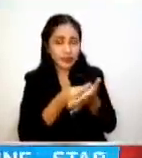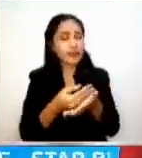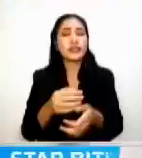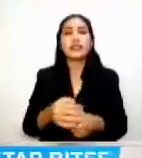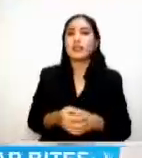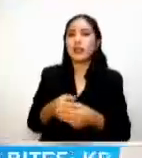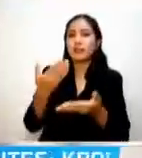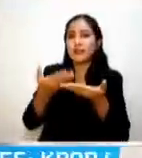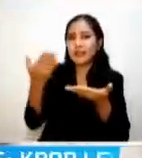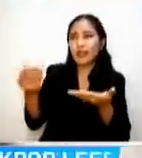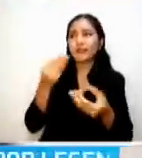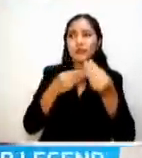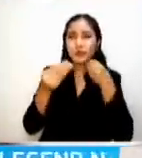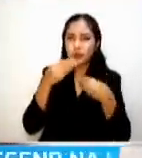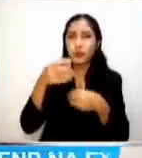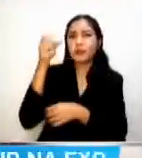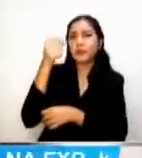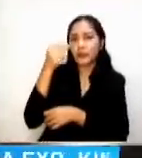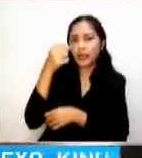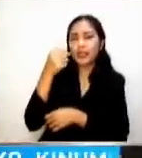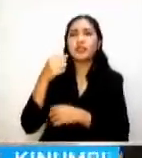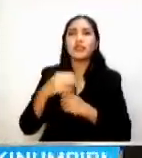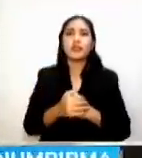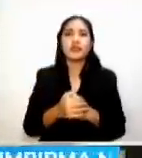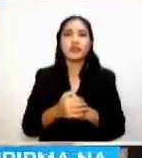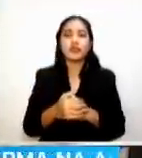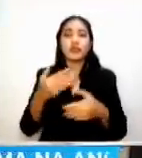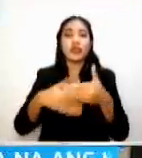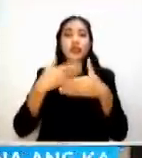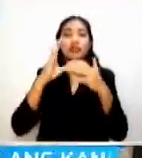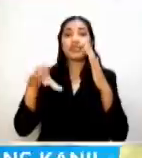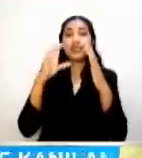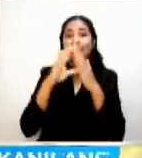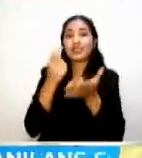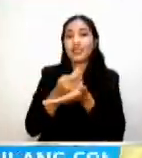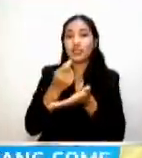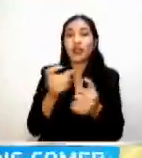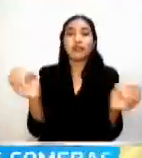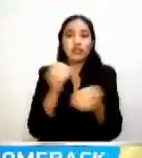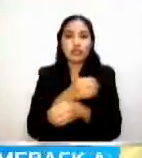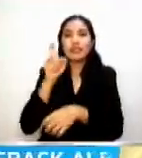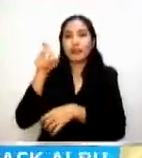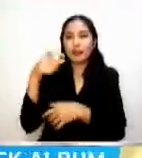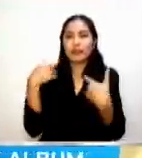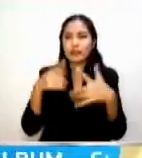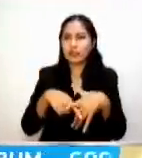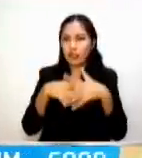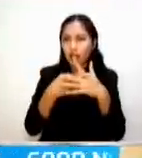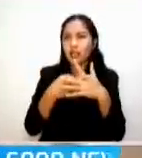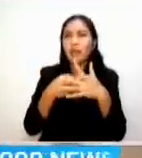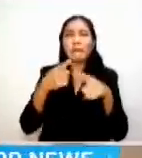bata. Ayon sa City Treasurer's Office, alas 11 ng umaga dapat ang simula ng payout. Pero alas 2:30 ng hapon na